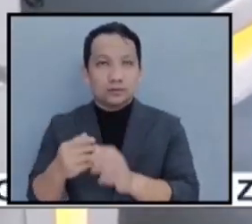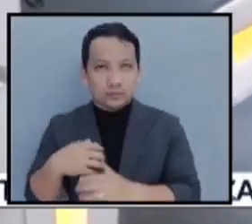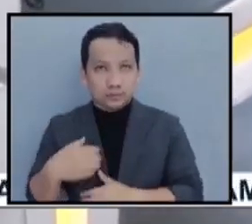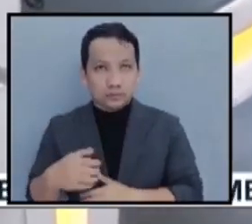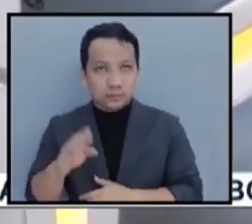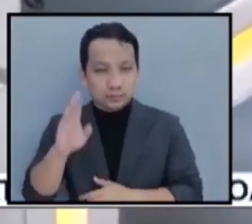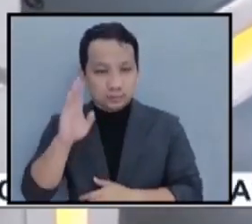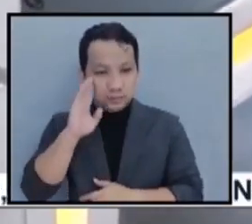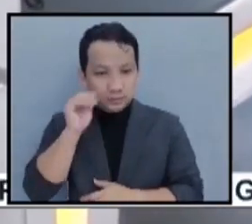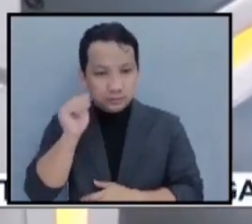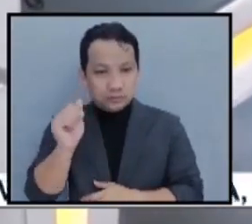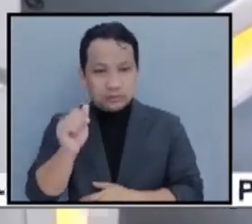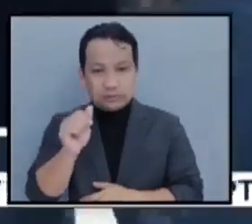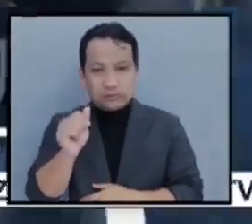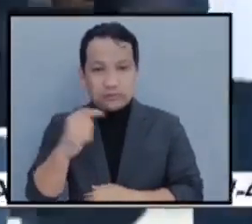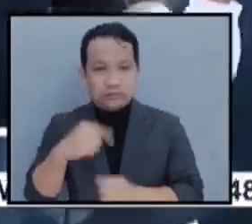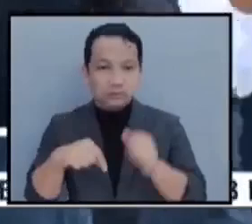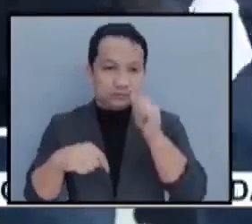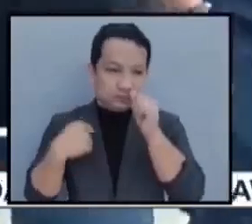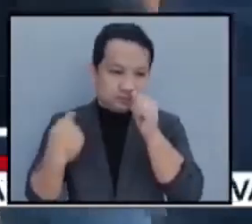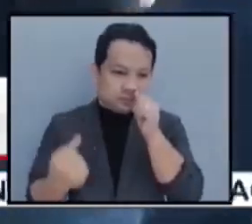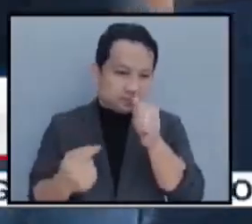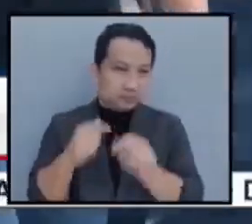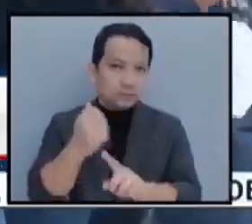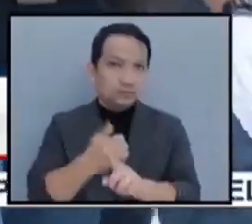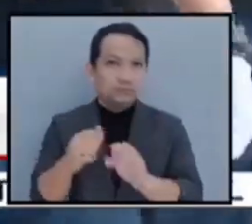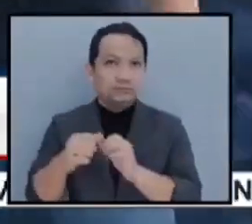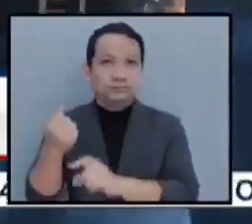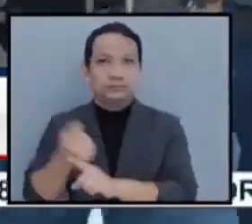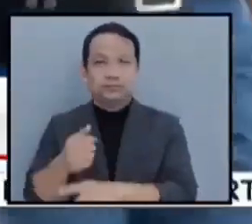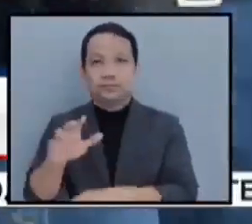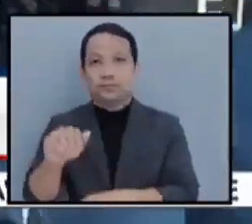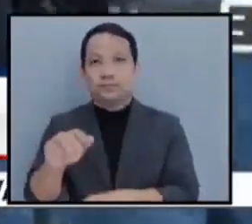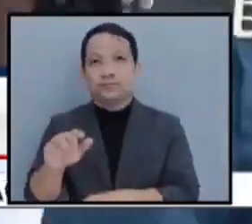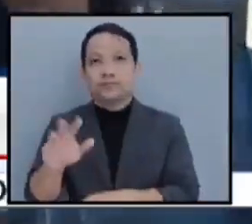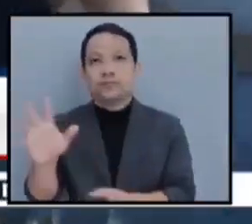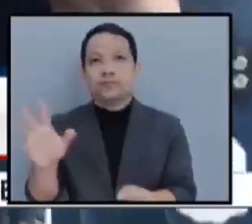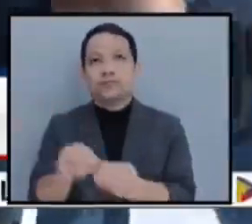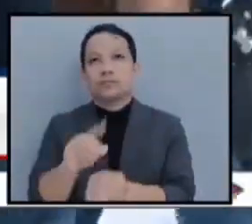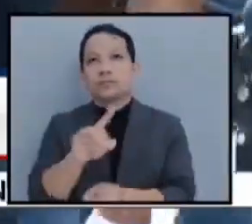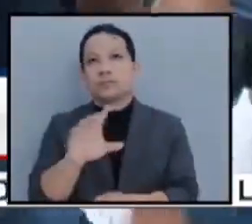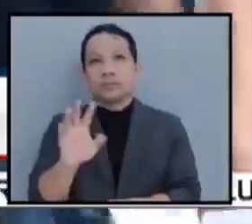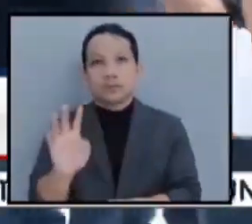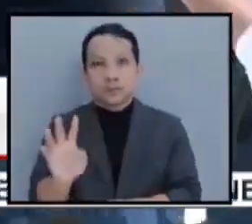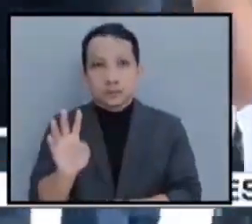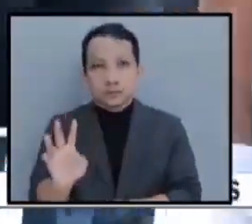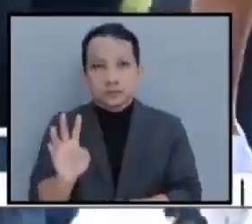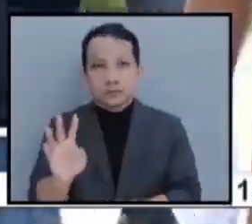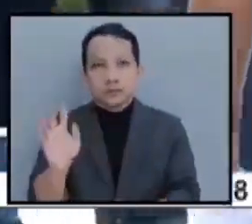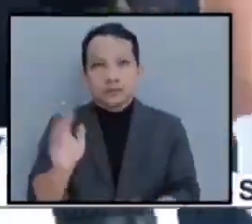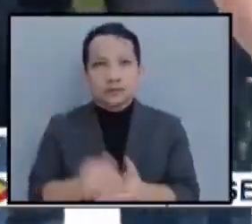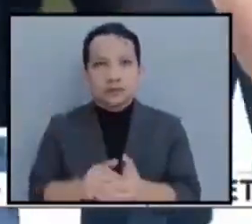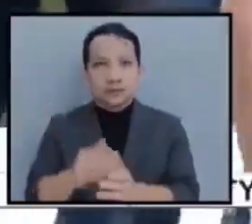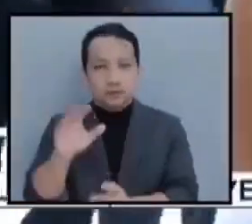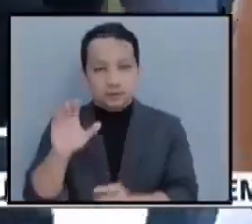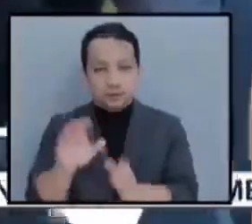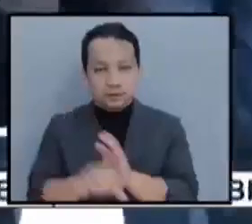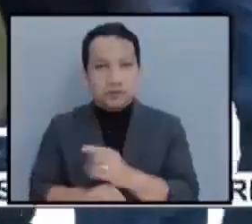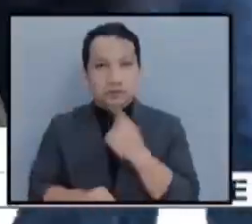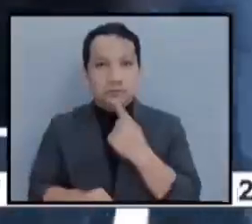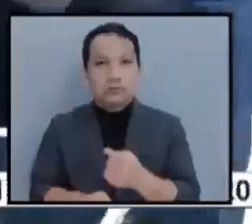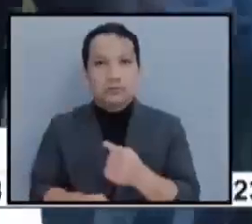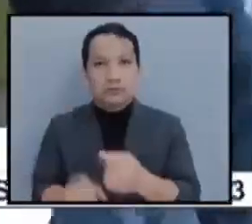Jr., mula Enero hanggang September 15 ngayong taon, mayigit 140,000 ang naitalang krimen. Mas mababa ang datos na